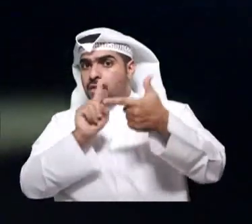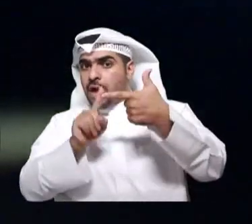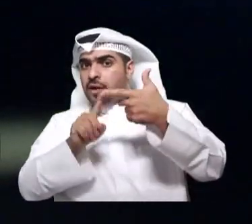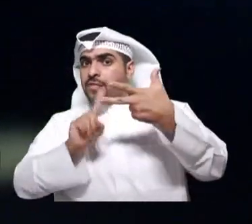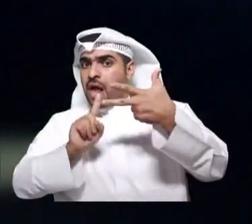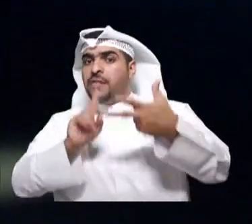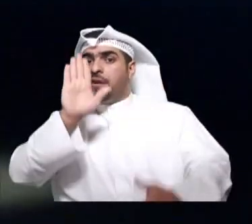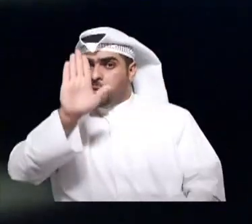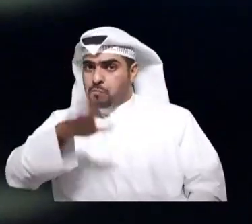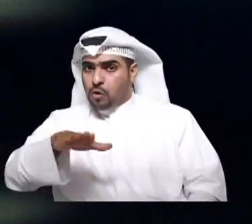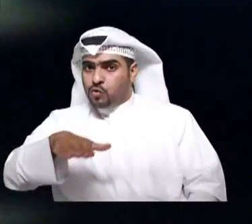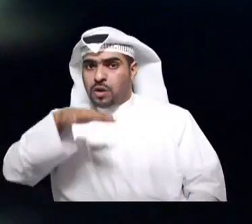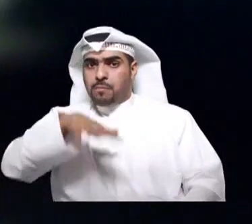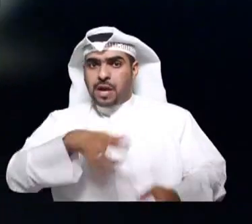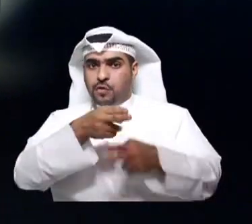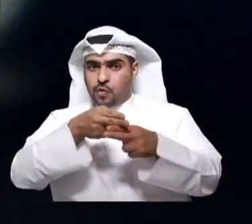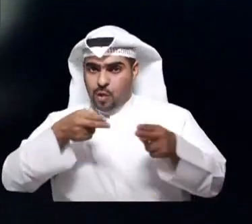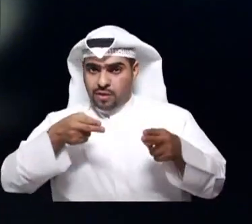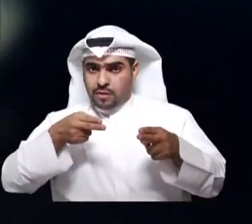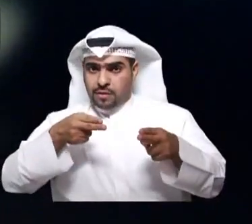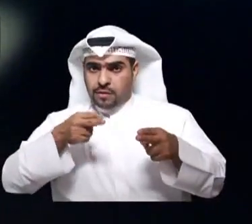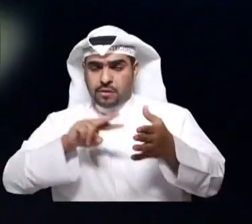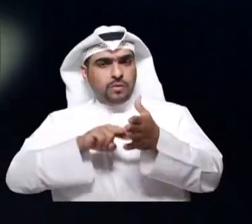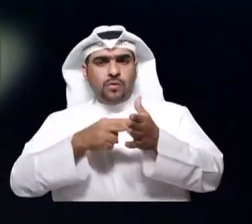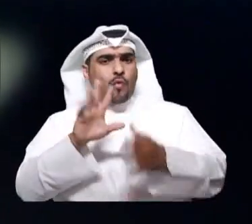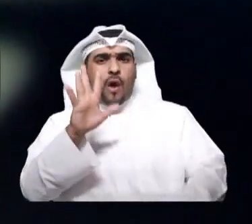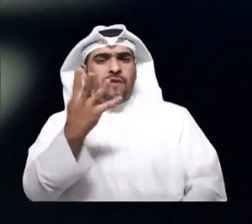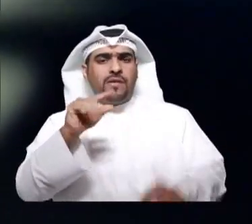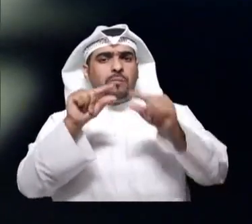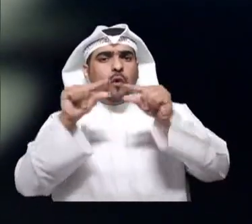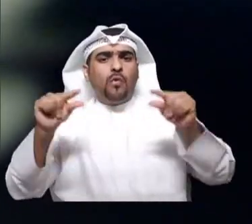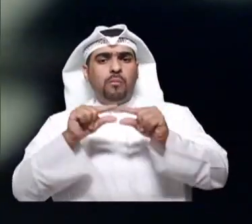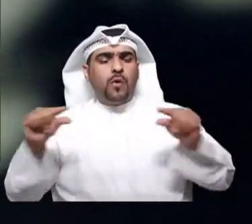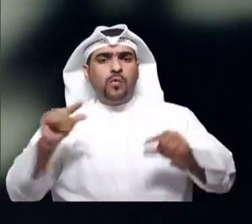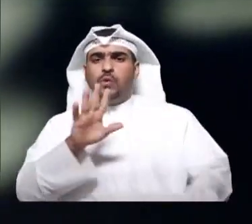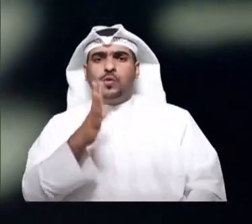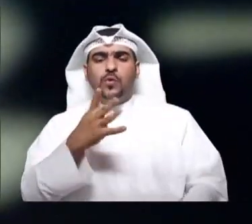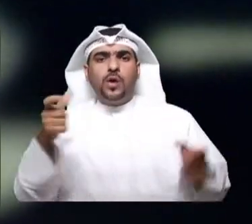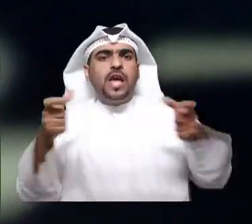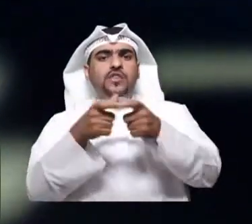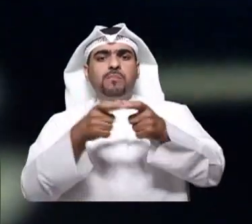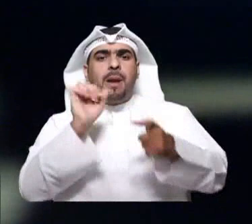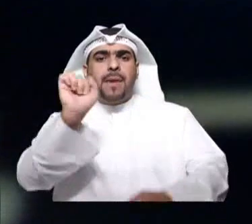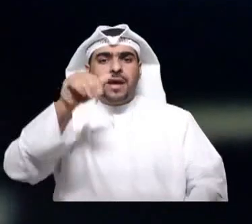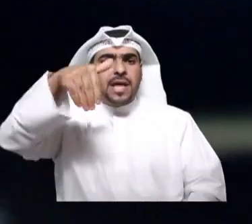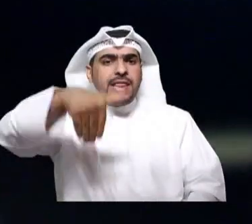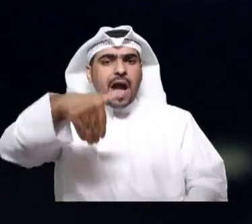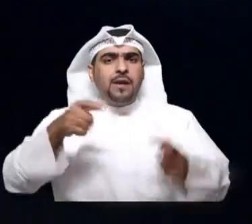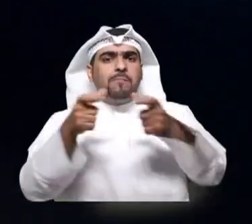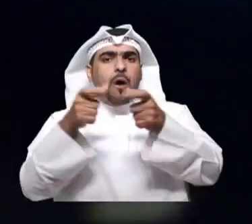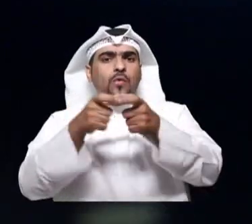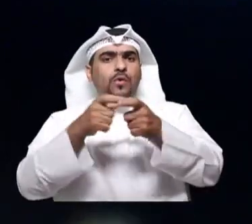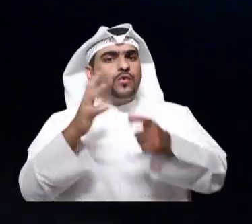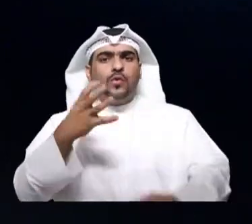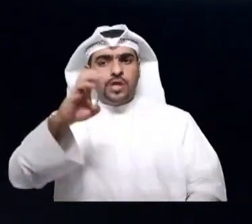القائمة بالنسبة للملفات والموضوعات التي قد تتصدر جدول أعمال المجلس والذي ستكون